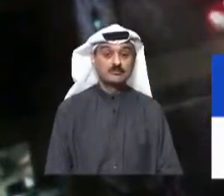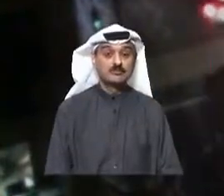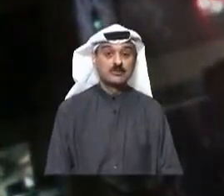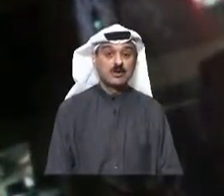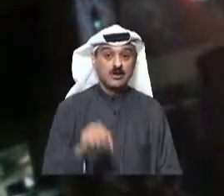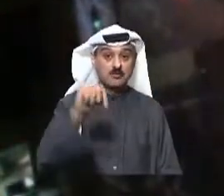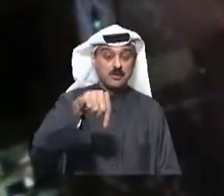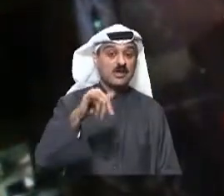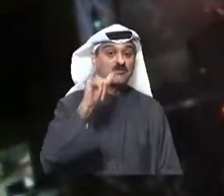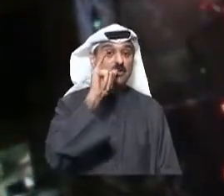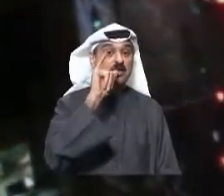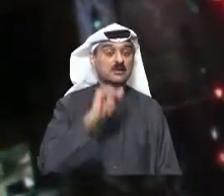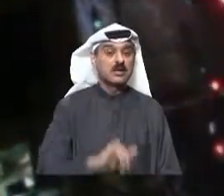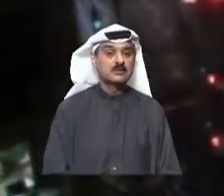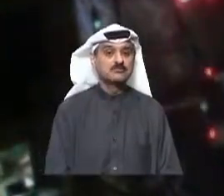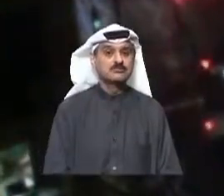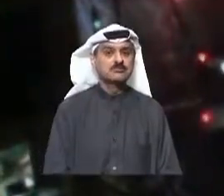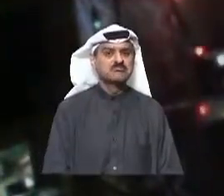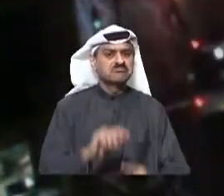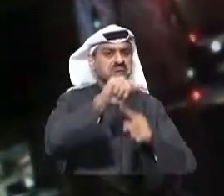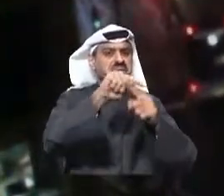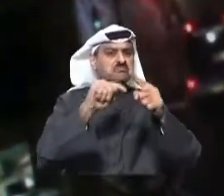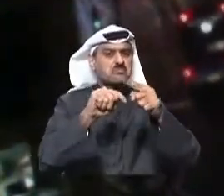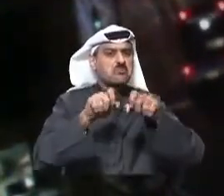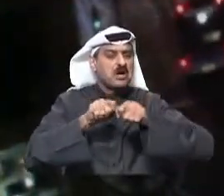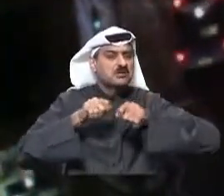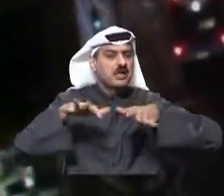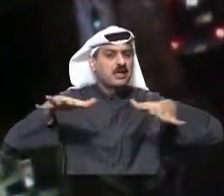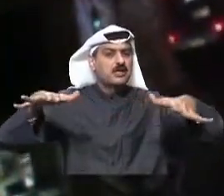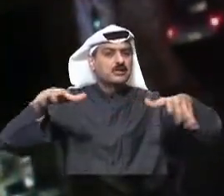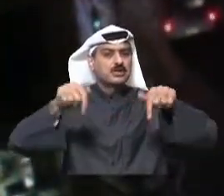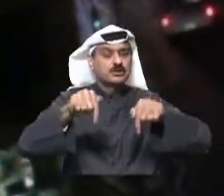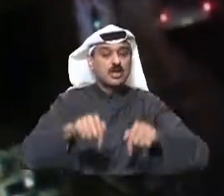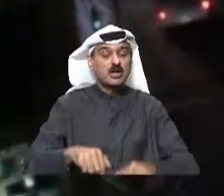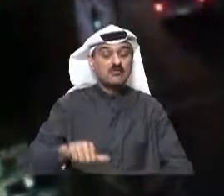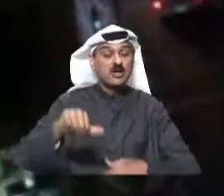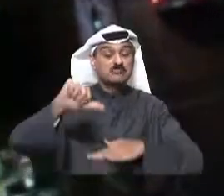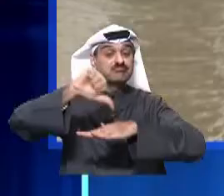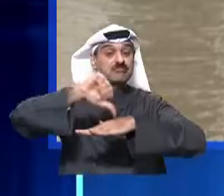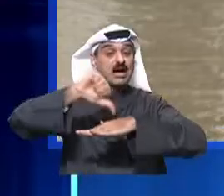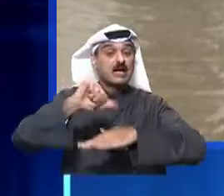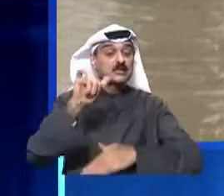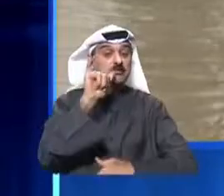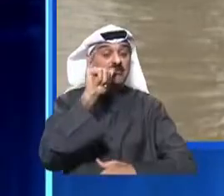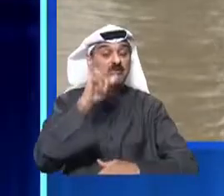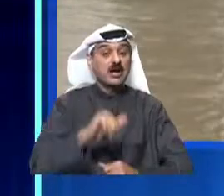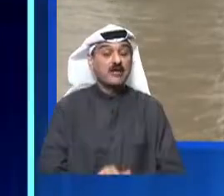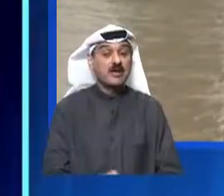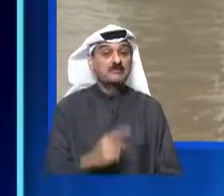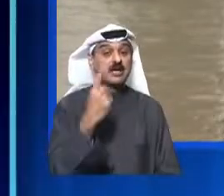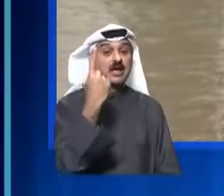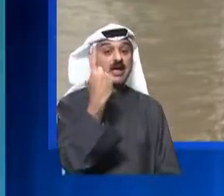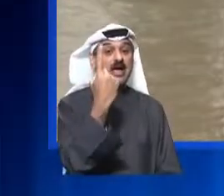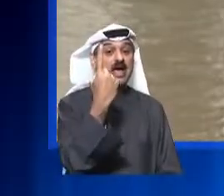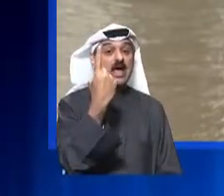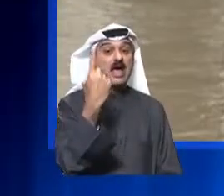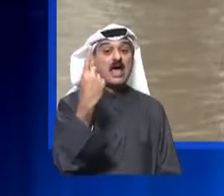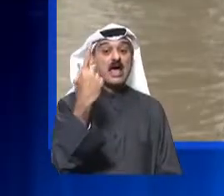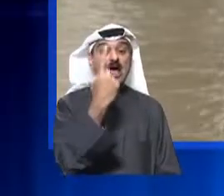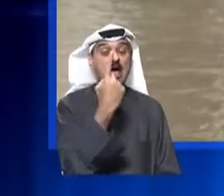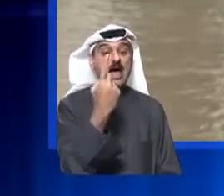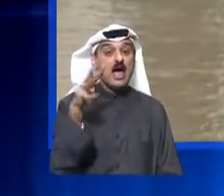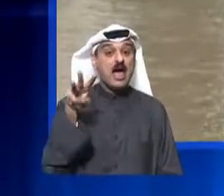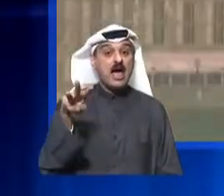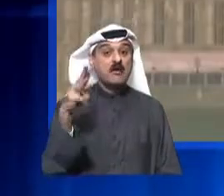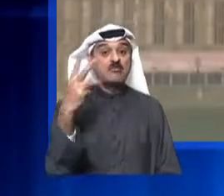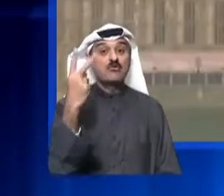في بريطانيا. معدل انتشار أوميكرون في بريطانيا وخصوصا في العاصمة لندن 1700 حالة لكل 100 ألف شخص.